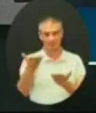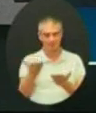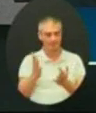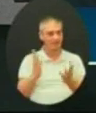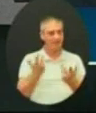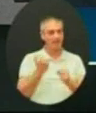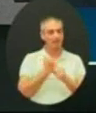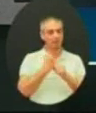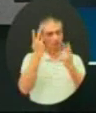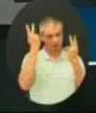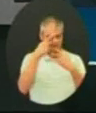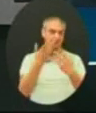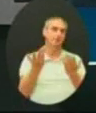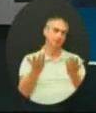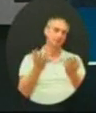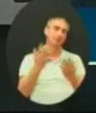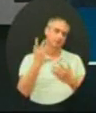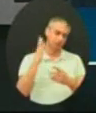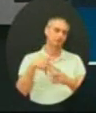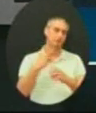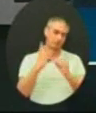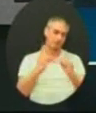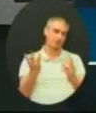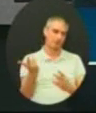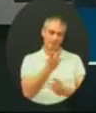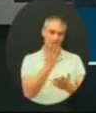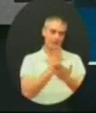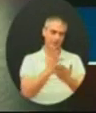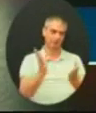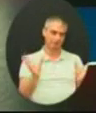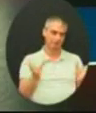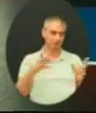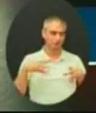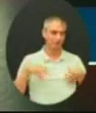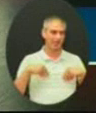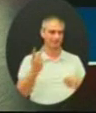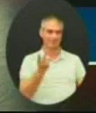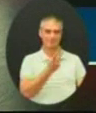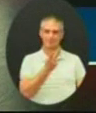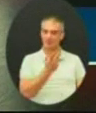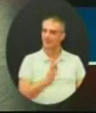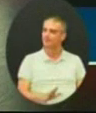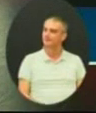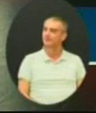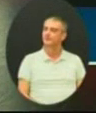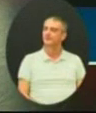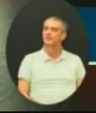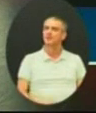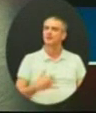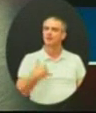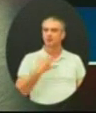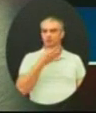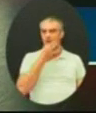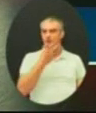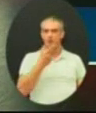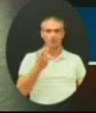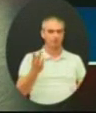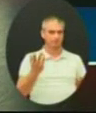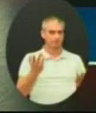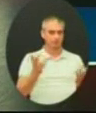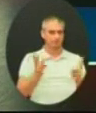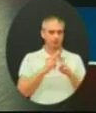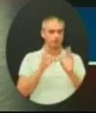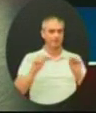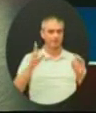מגיעים איתם להסדר, טוב, שם יש עוד כברת דרך בין שני הצדדים. כן, אני רוצה לשאול אותך, ליאור, על הפגישה עם הנשיא טראמפ. איך